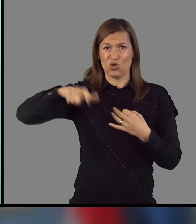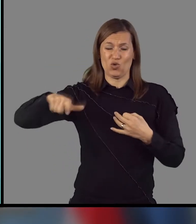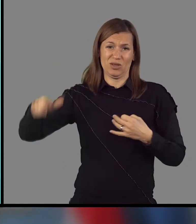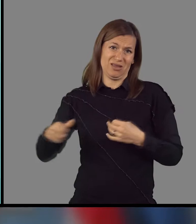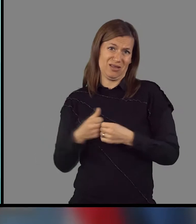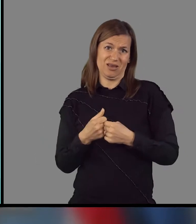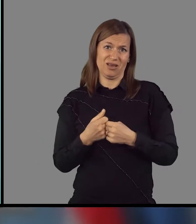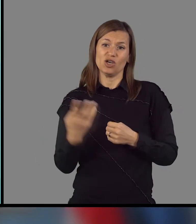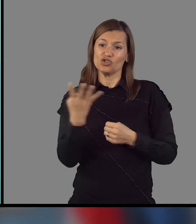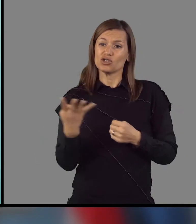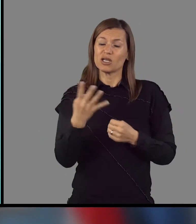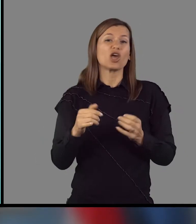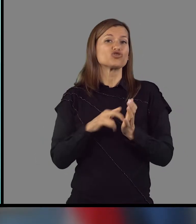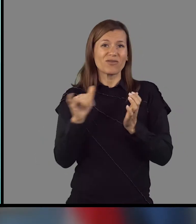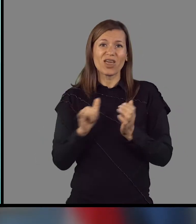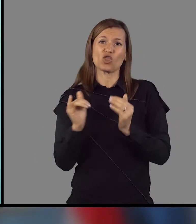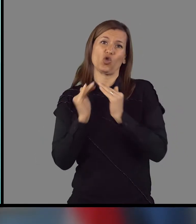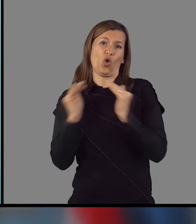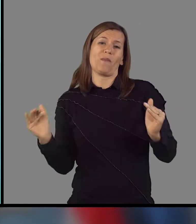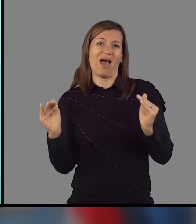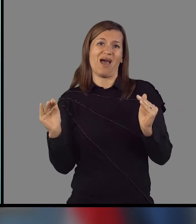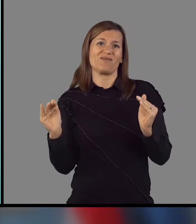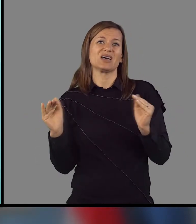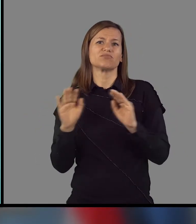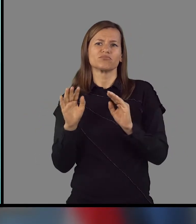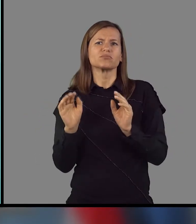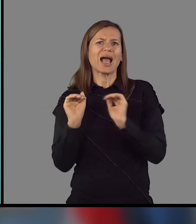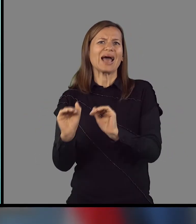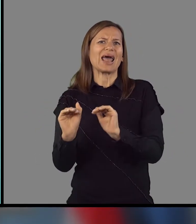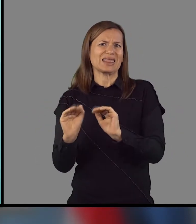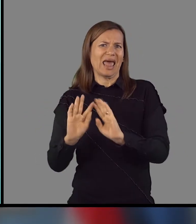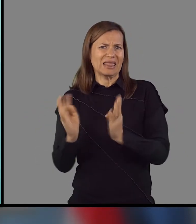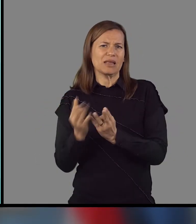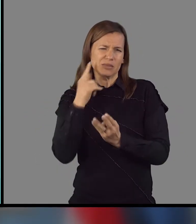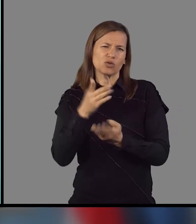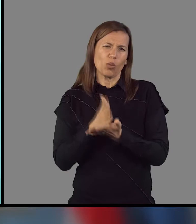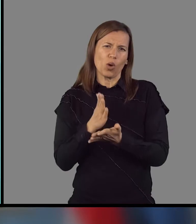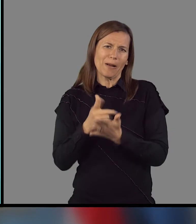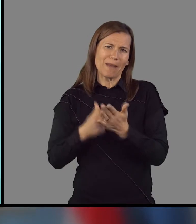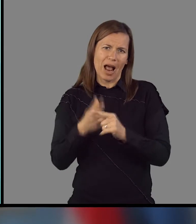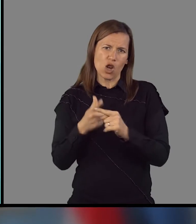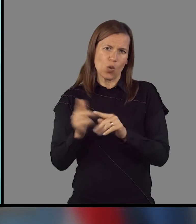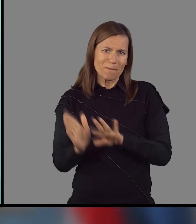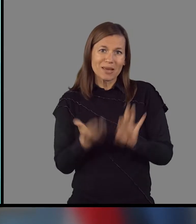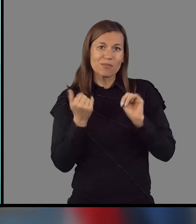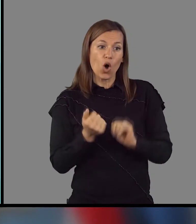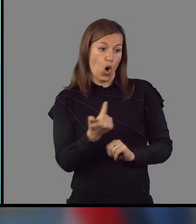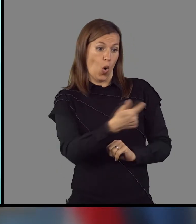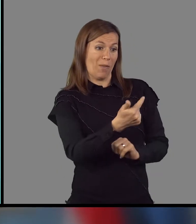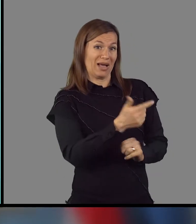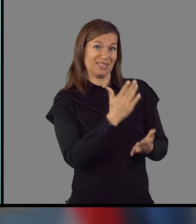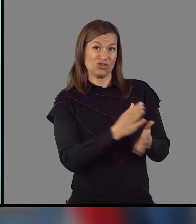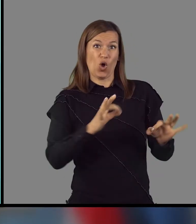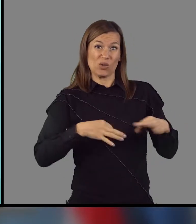ljudi, ki so 4 še vedno v karanteni, mislim, da bo kmalu ta karantena tudi potekla, in ta dva, ki sta